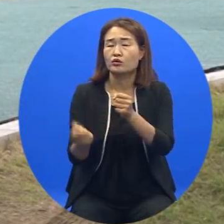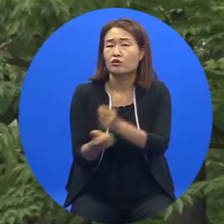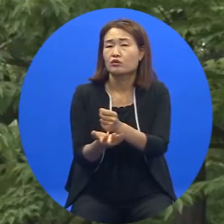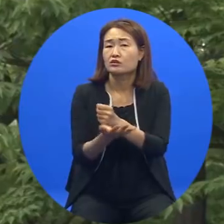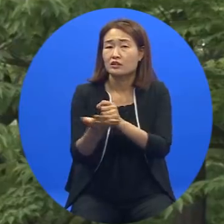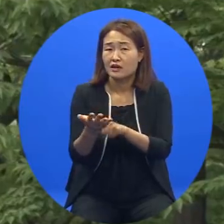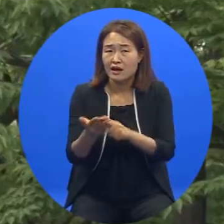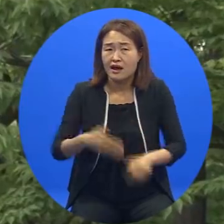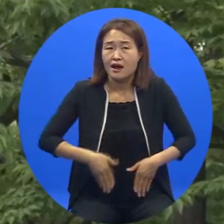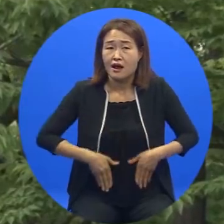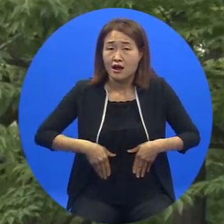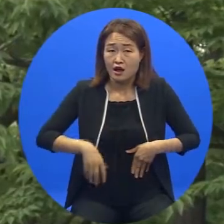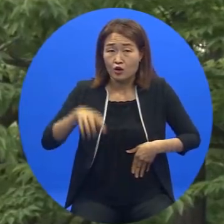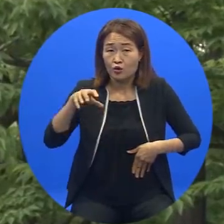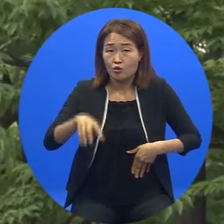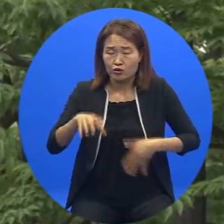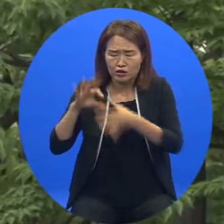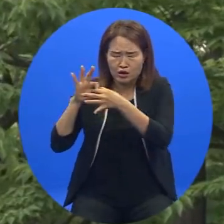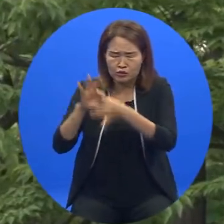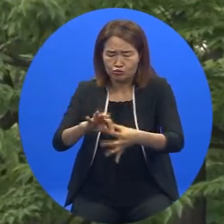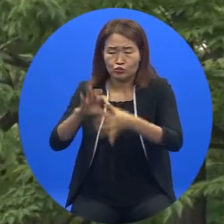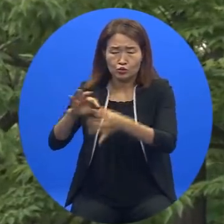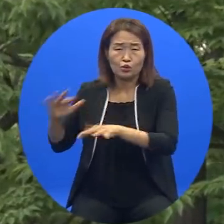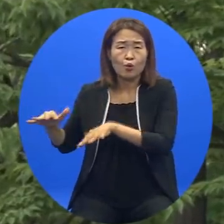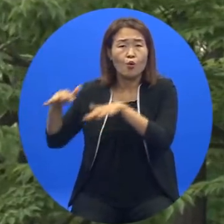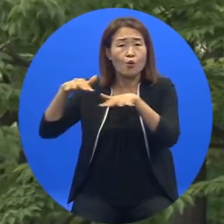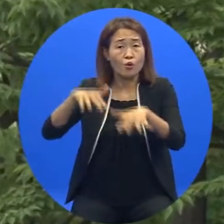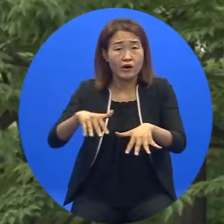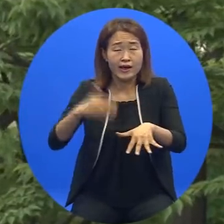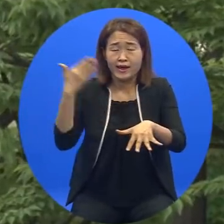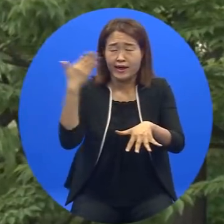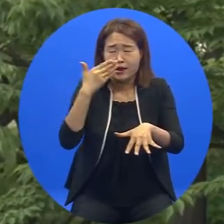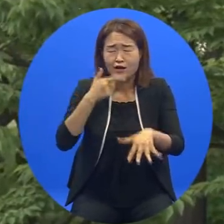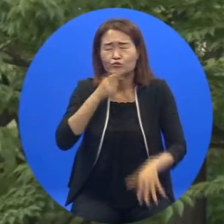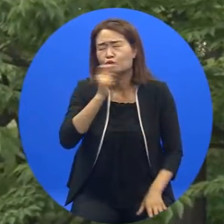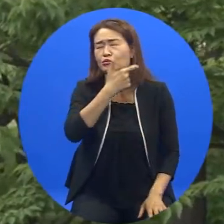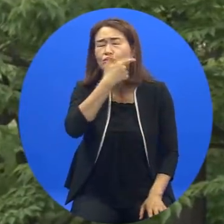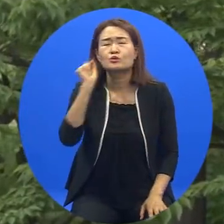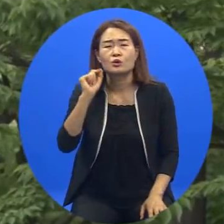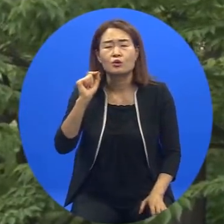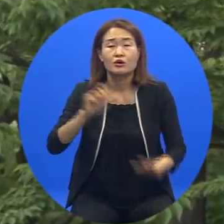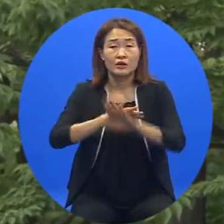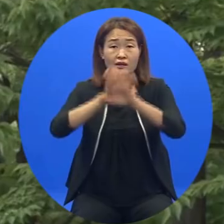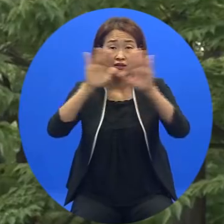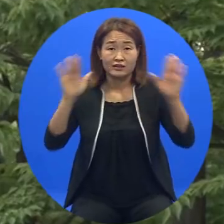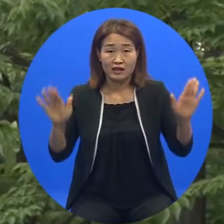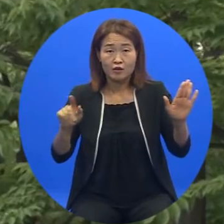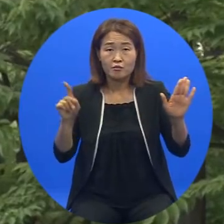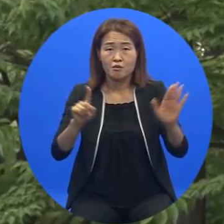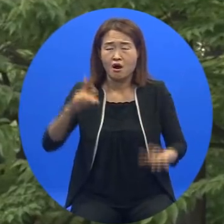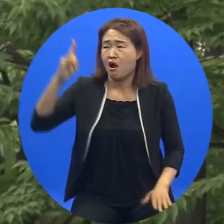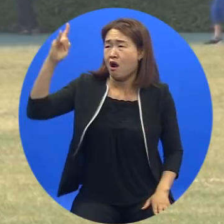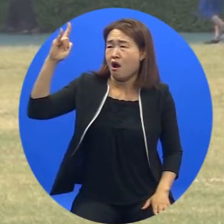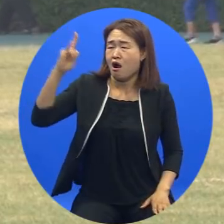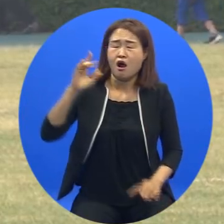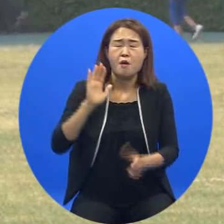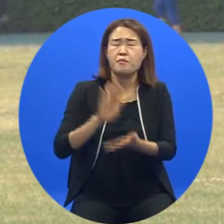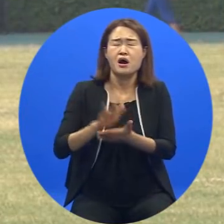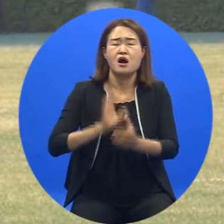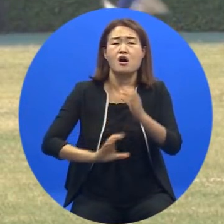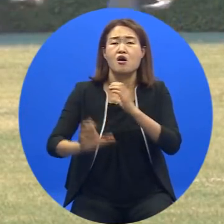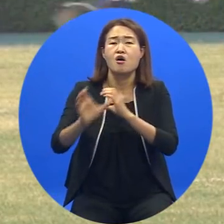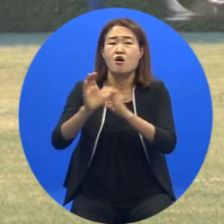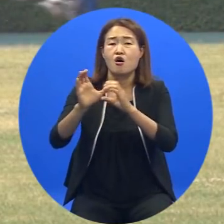고기압의 영향으로 서풍 및 따뜻한 남서풍이 지속적으로 유입되면서 맑고 건조한 가운데 낮 동안 강한 일사까지